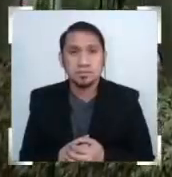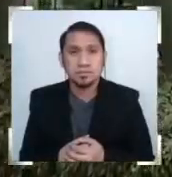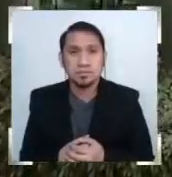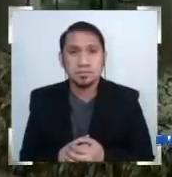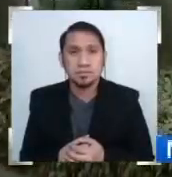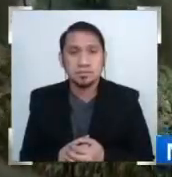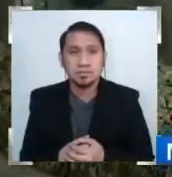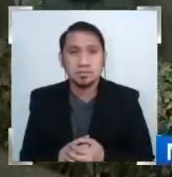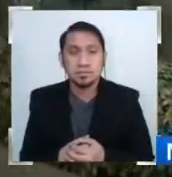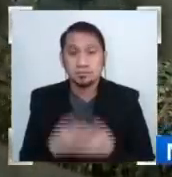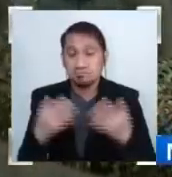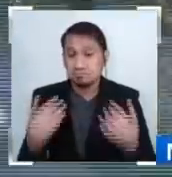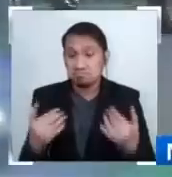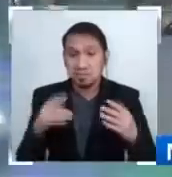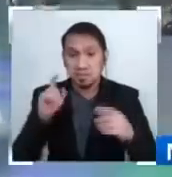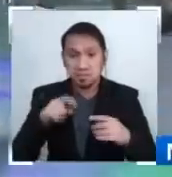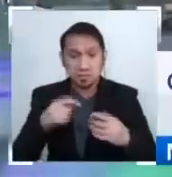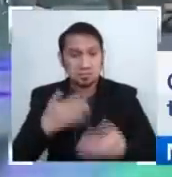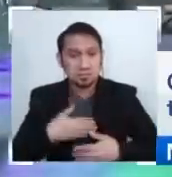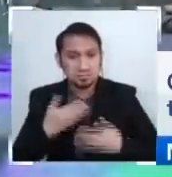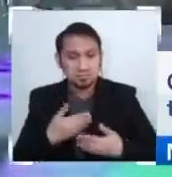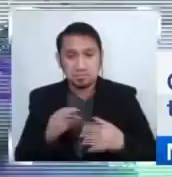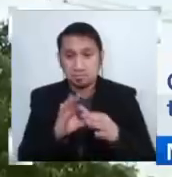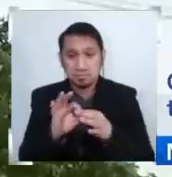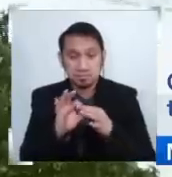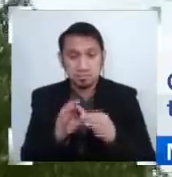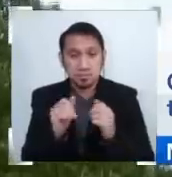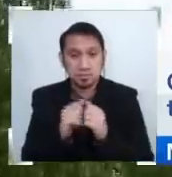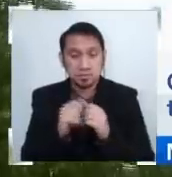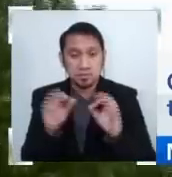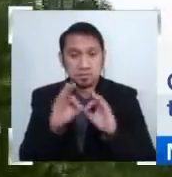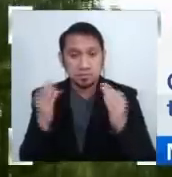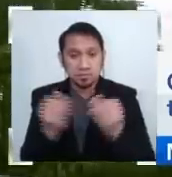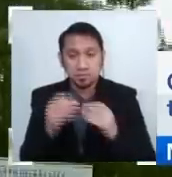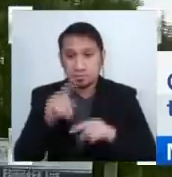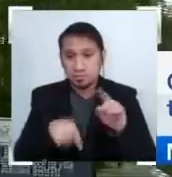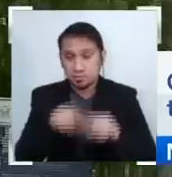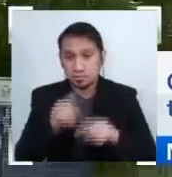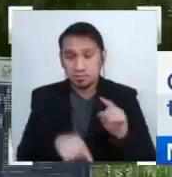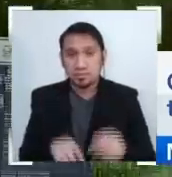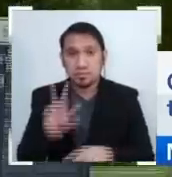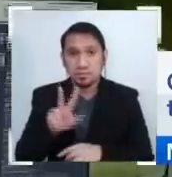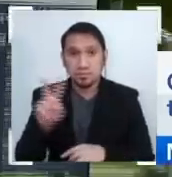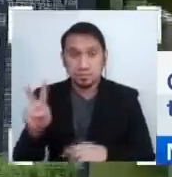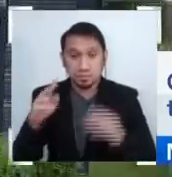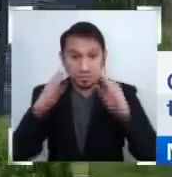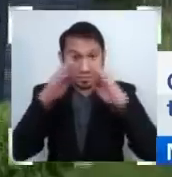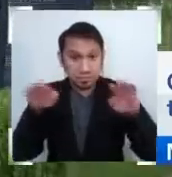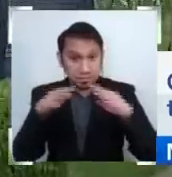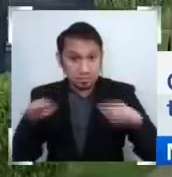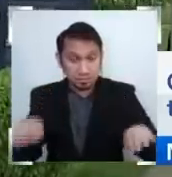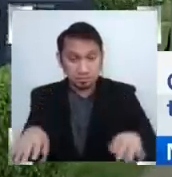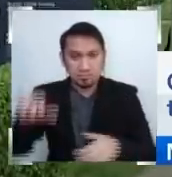It's the season to be jolly at mag-bonding kasama friends at family. Patok ngayon ang 32 talampakang Christmas tree na ito